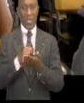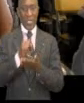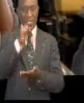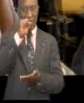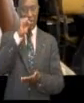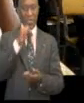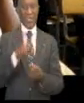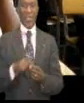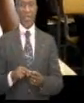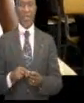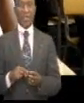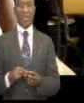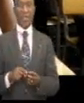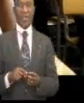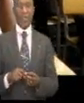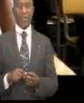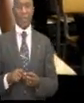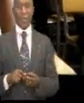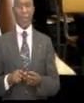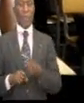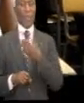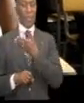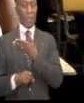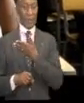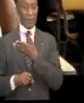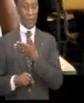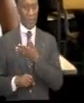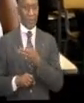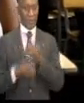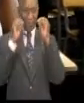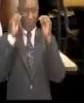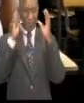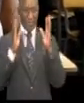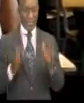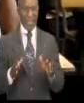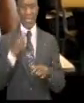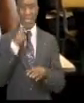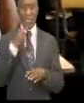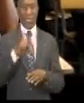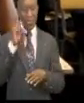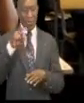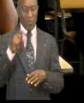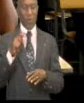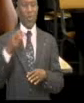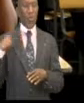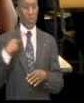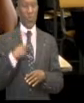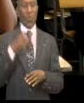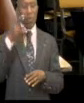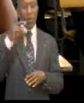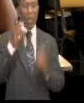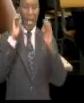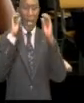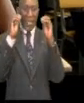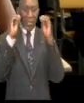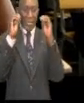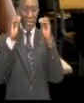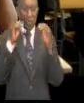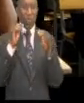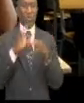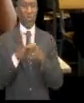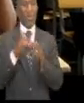préservatifs, à éviter quand même des objets tranchants comme des lames de rasoir, des